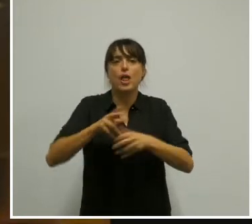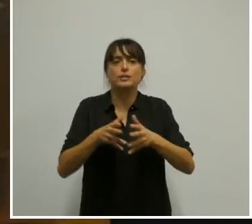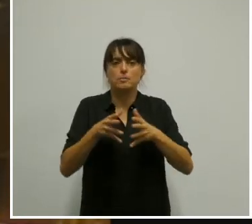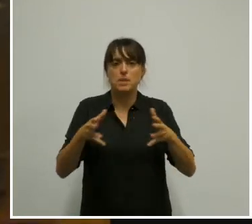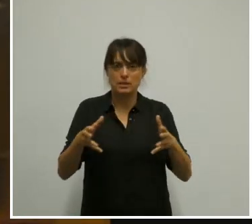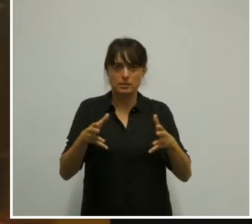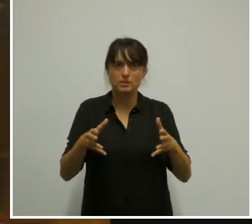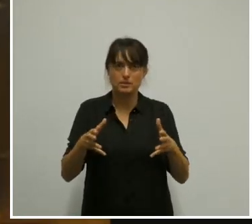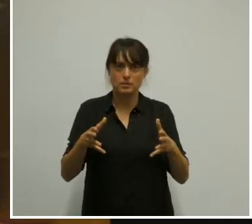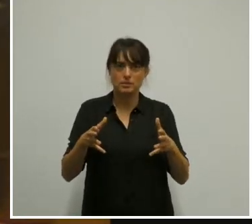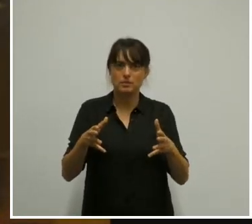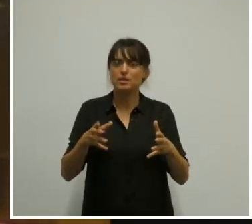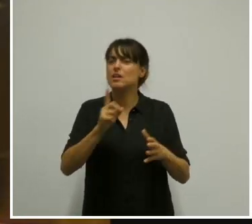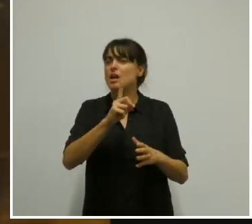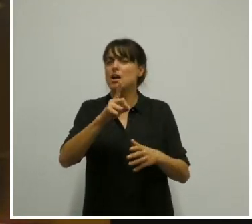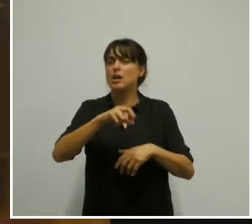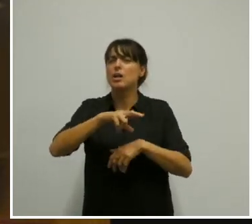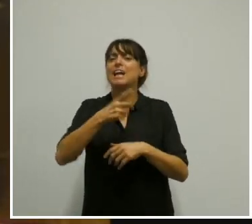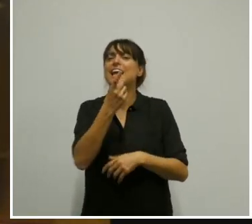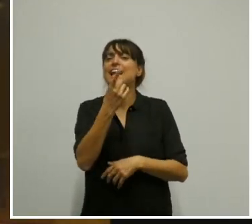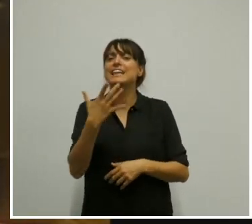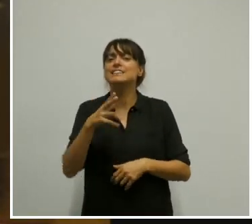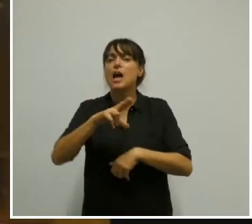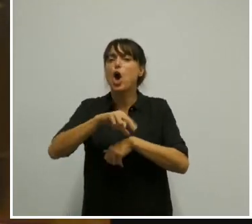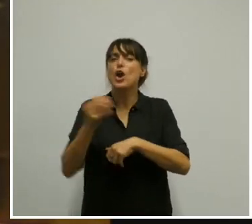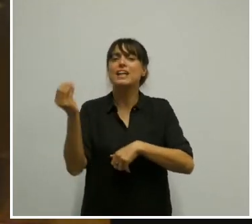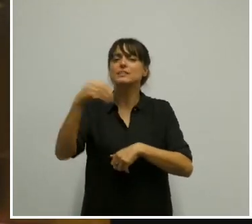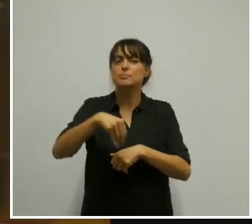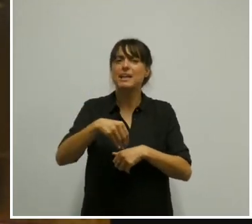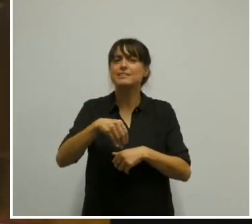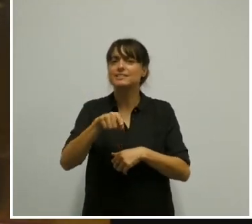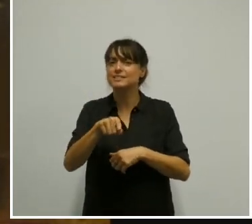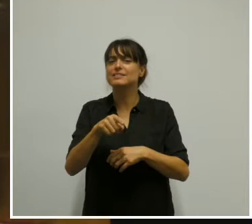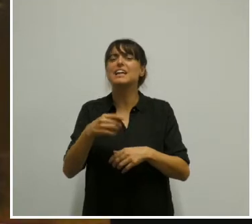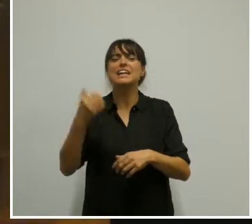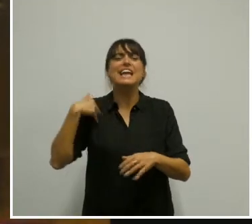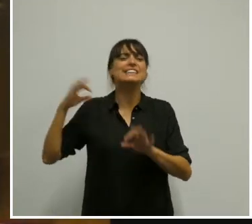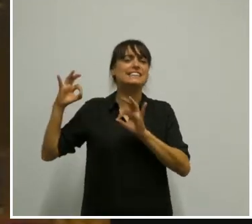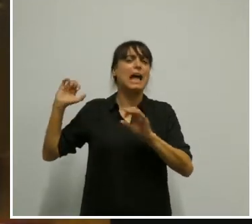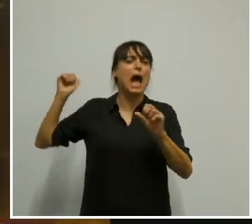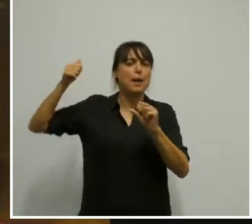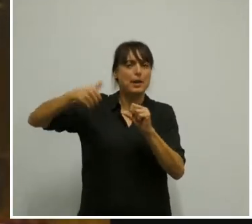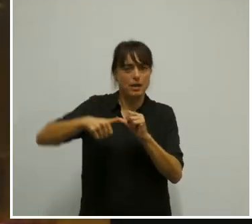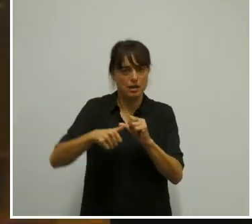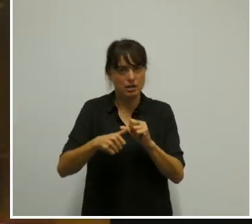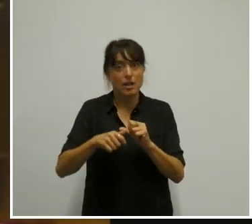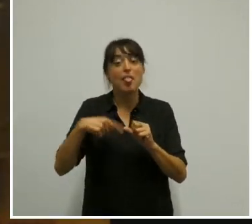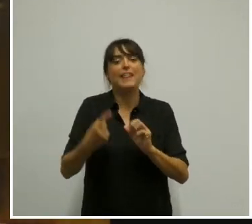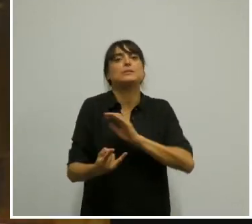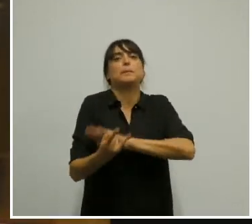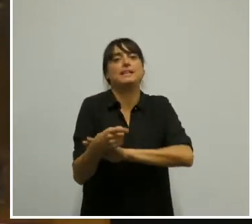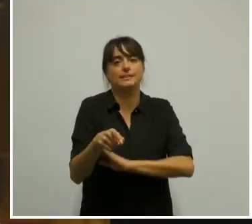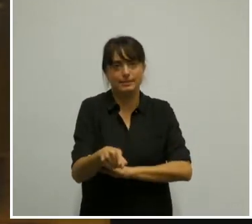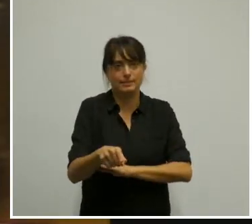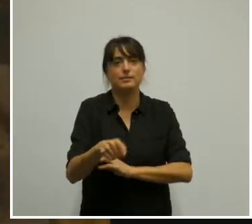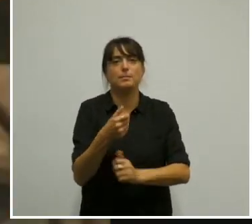com abans de tot això, les 15 hores de vetlladora, estàs dient. Sí, ja estava abans. Vull